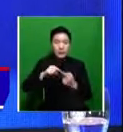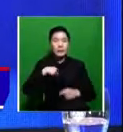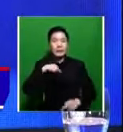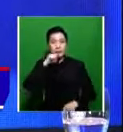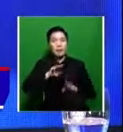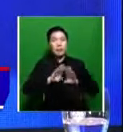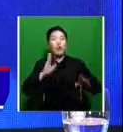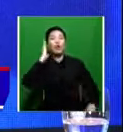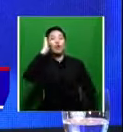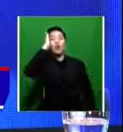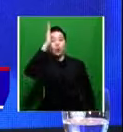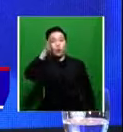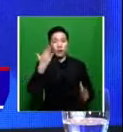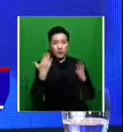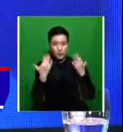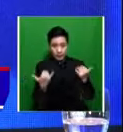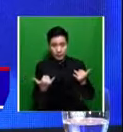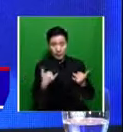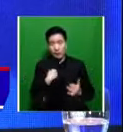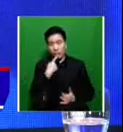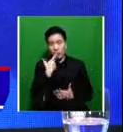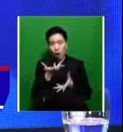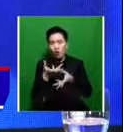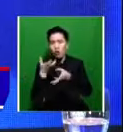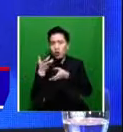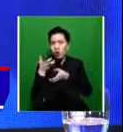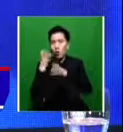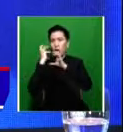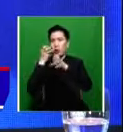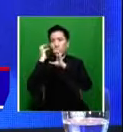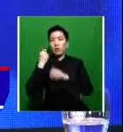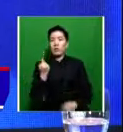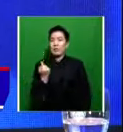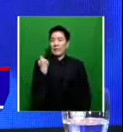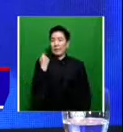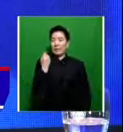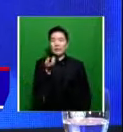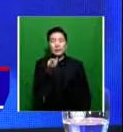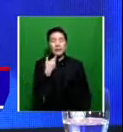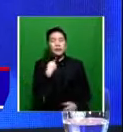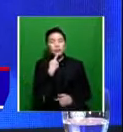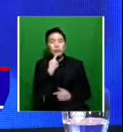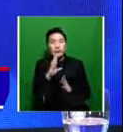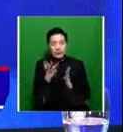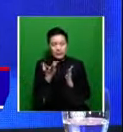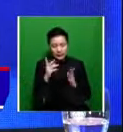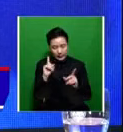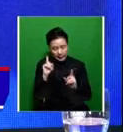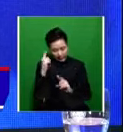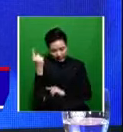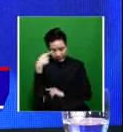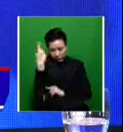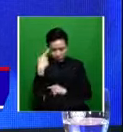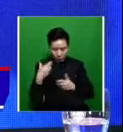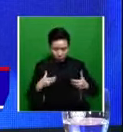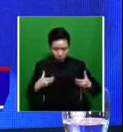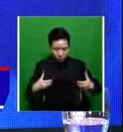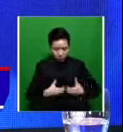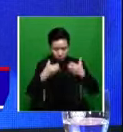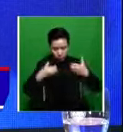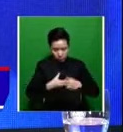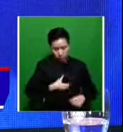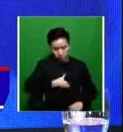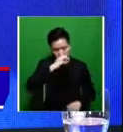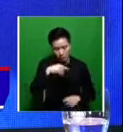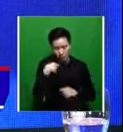ครับส่วนผมขออนุญาตนะครับกลับไปนิดนึงในเรื่องของการปิดผับปิดสถานบันเทิงปิด